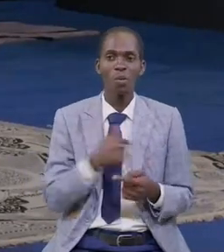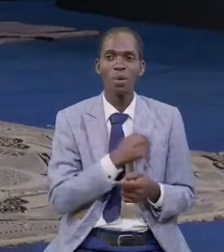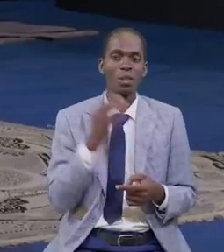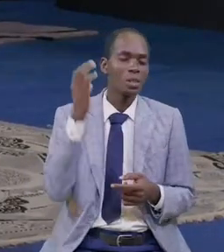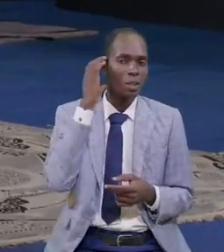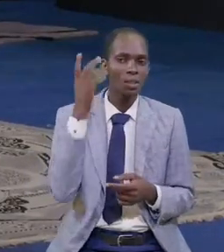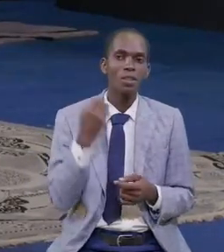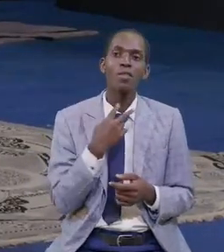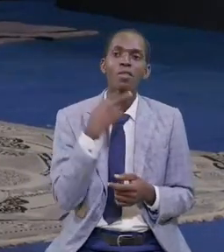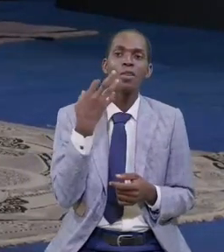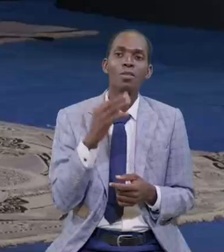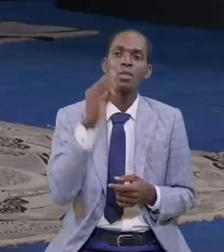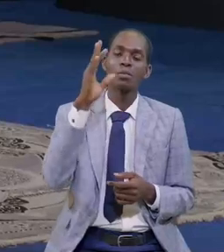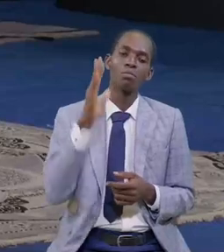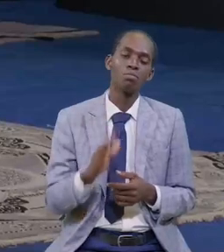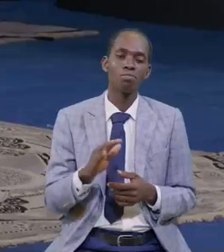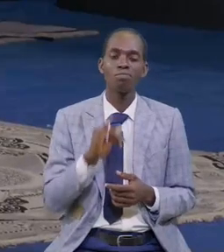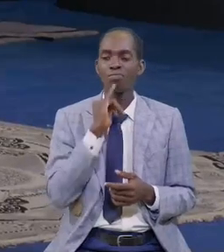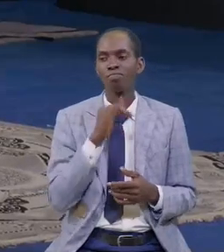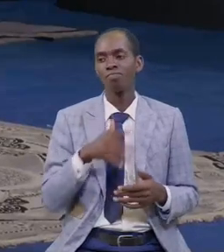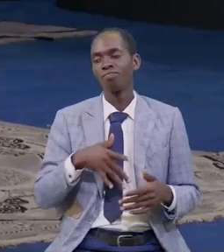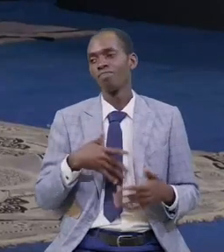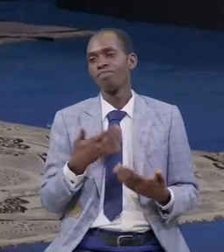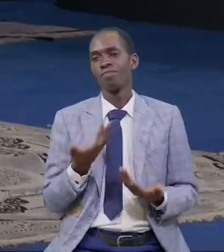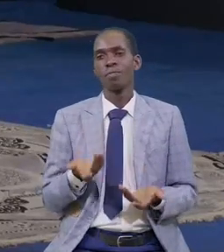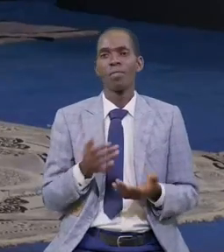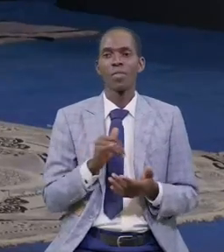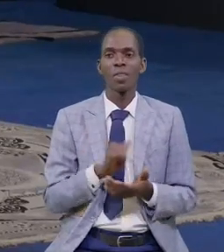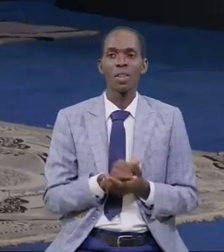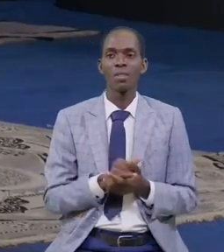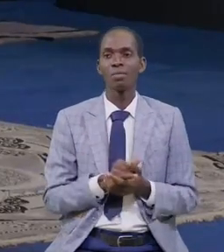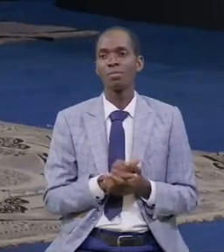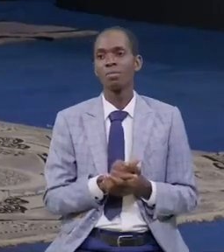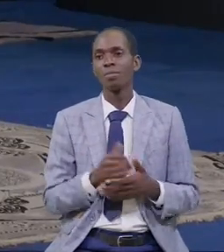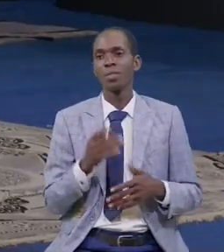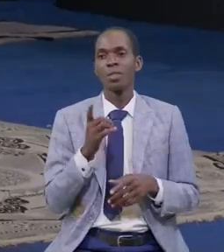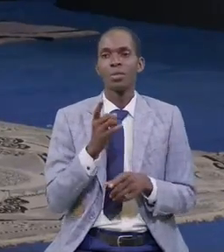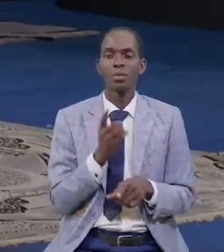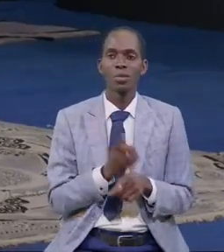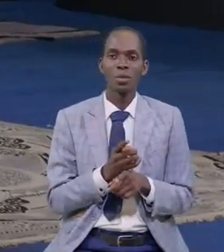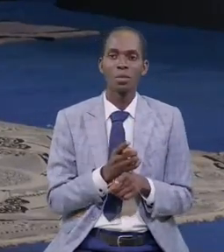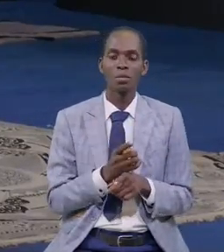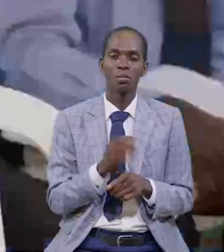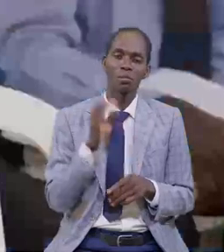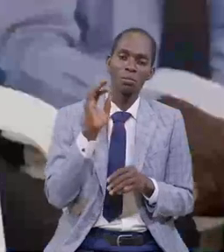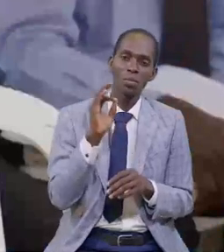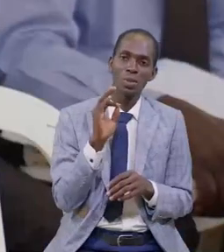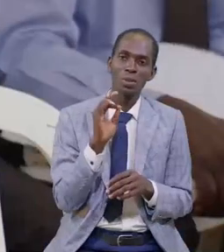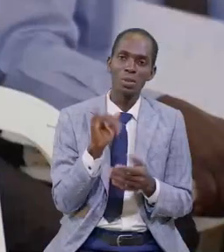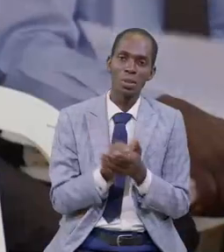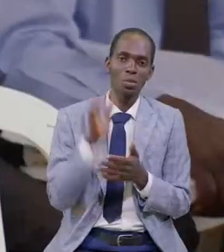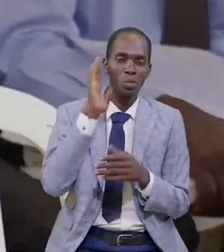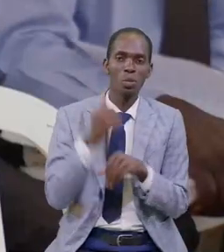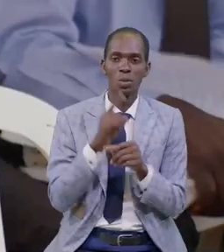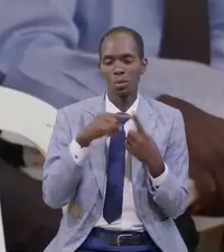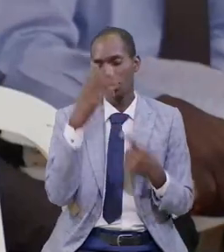écoute la voix d'un prédcateur c'est comme une bonne mélodie que vous vous absorbez mais vous